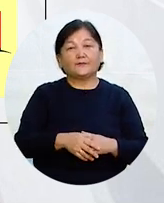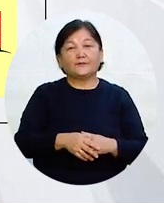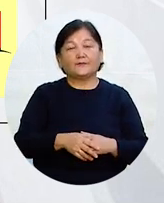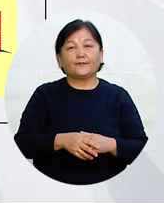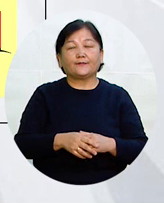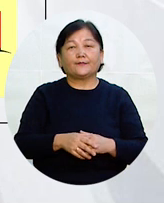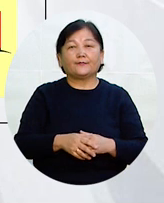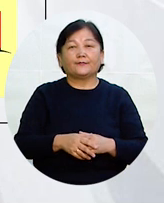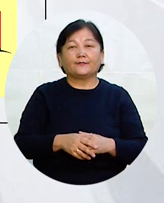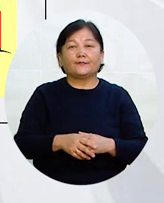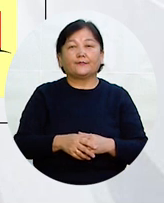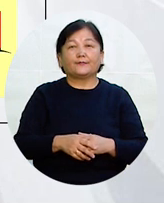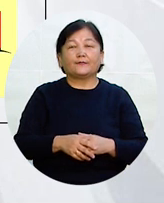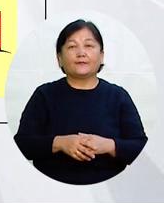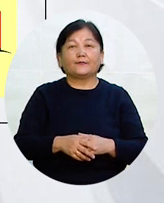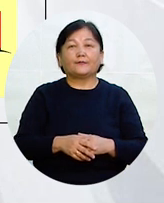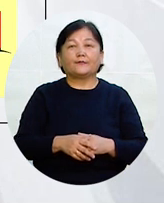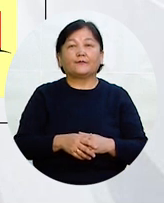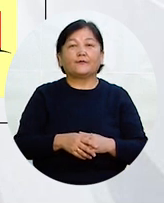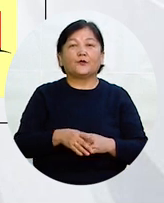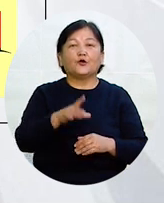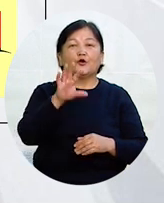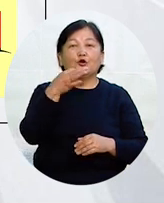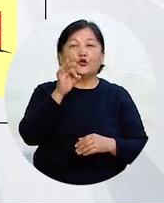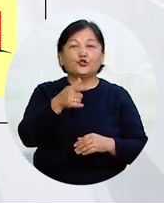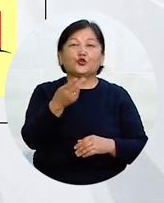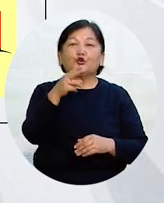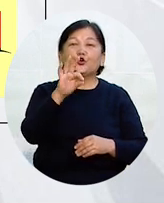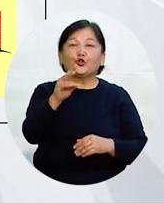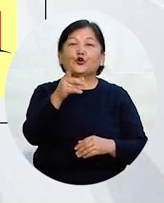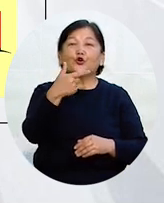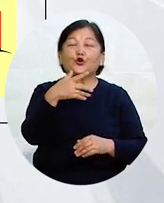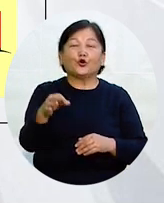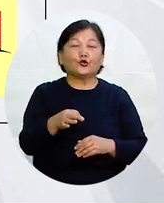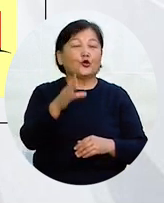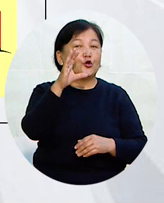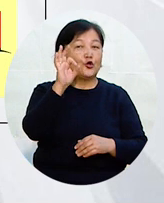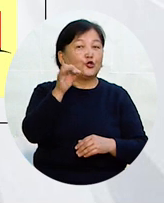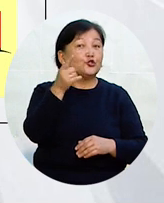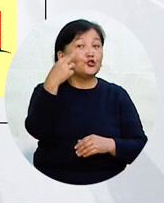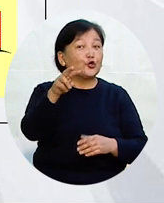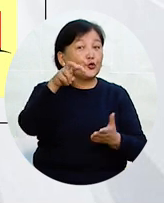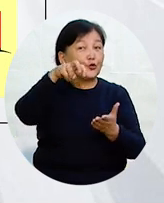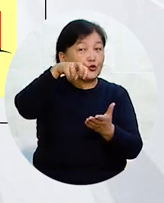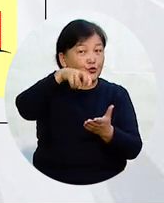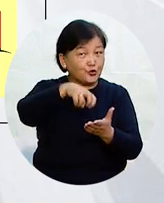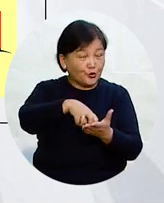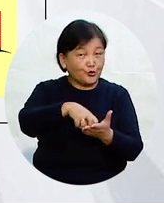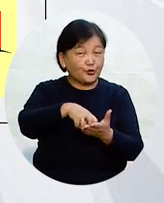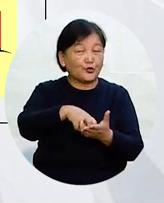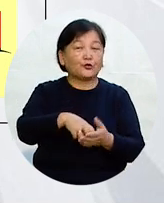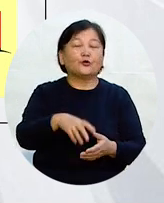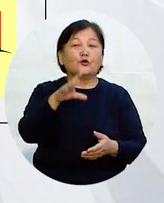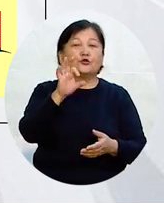Гидс жиргэлсэн байна. За дараагийн үг маань сүгдэнгөө. Сүгд гэдэг дэвсгэр дээгэр төгсөн үгэнд ингээ дагвар залгаад